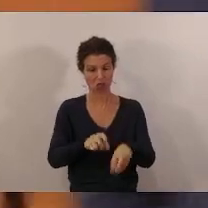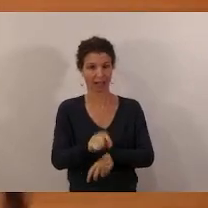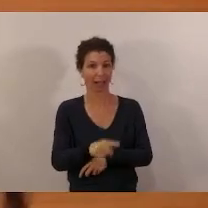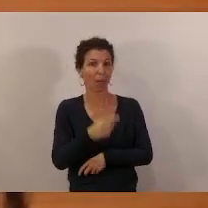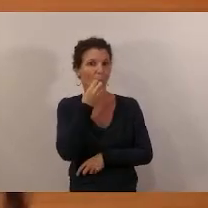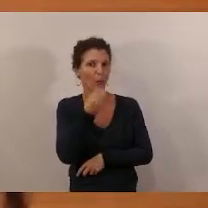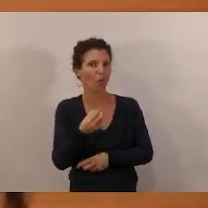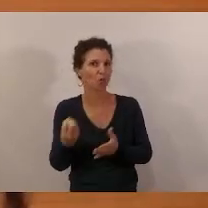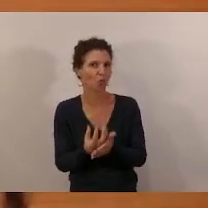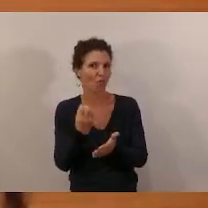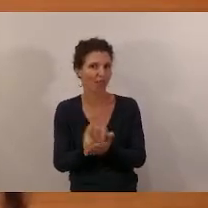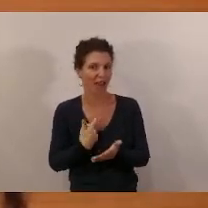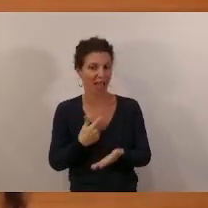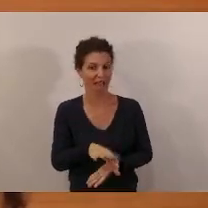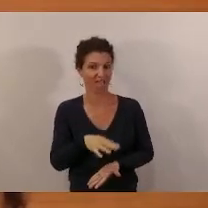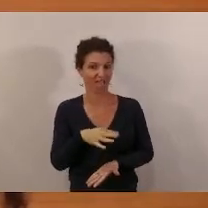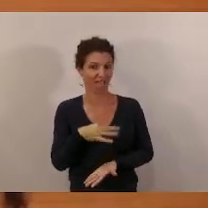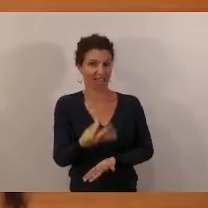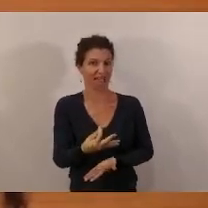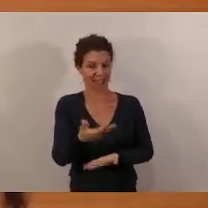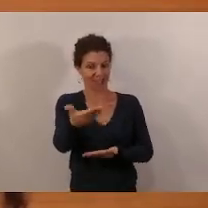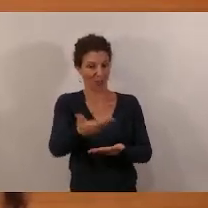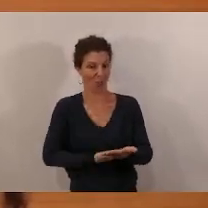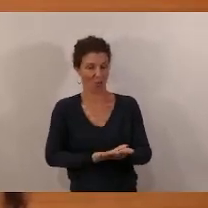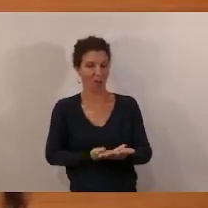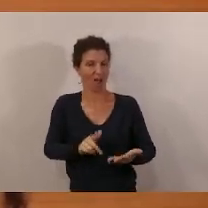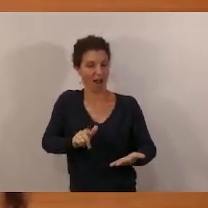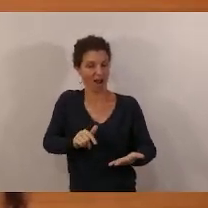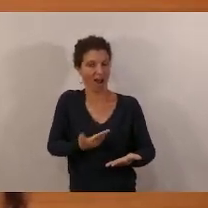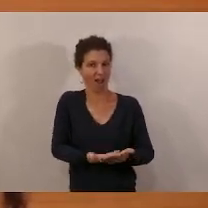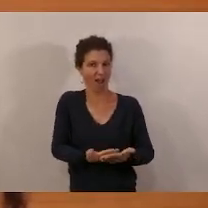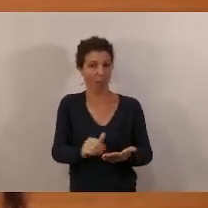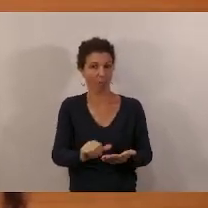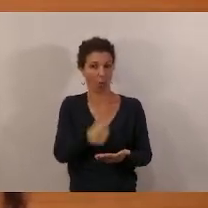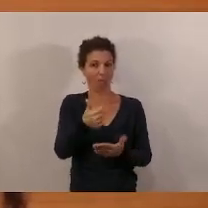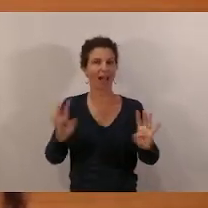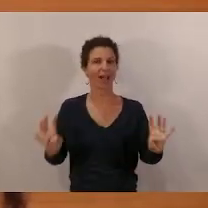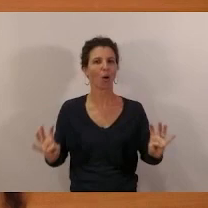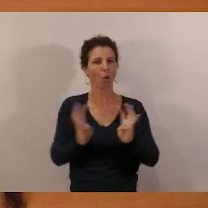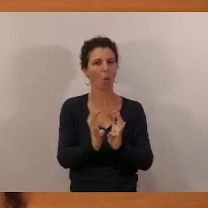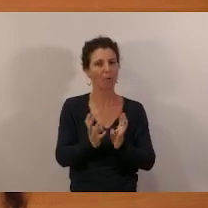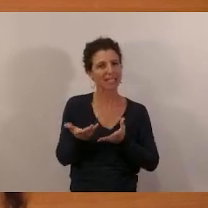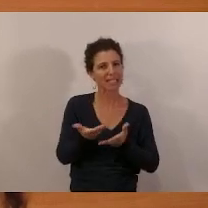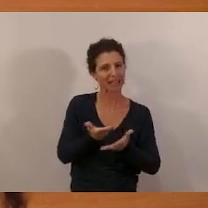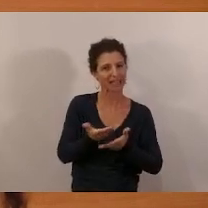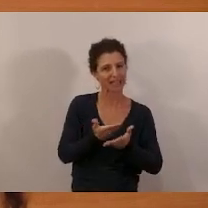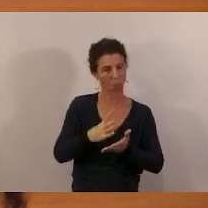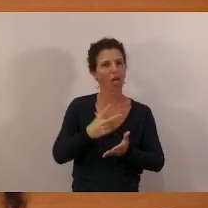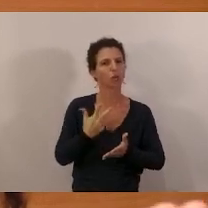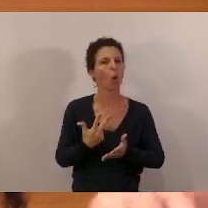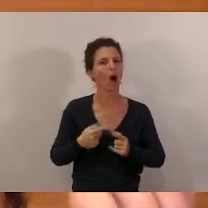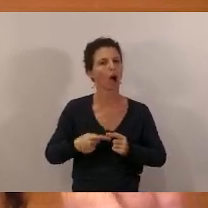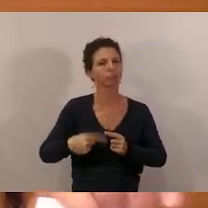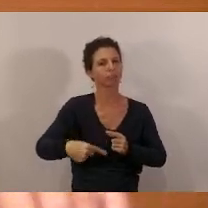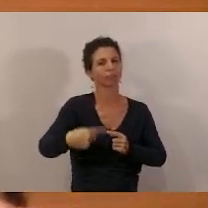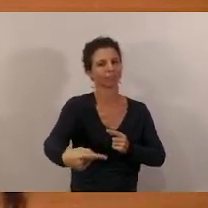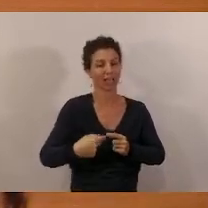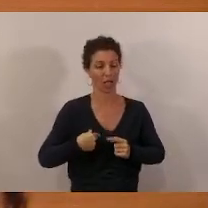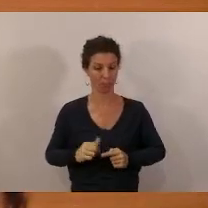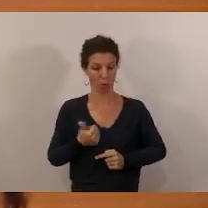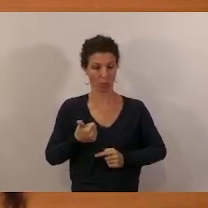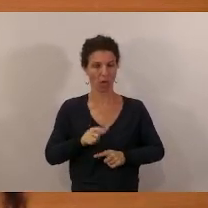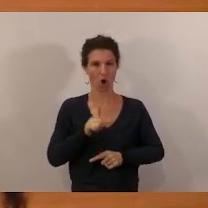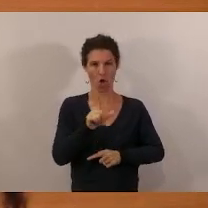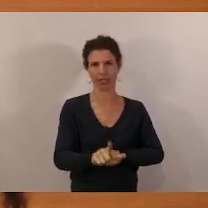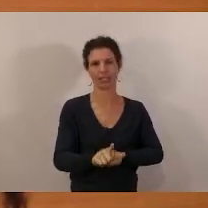l'invitation sur mon bureau, aura lieu. La première concertation, donc d'une série de trois, aura lieu le lundi prochain à 18h